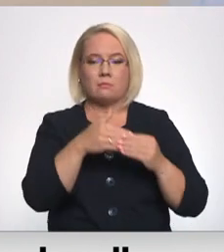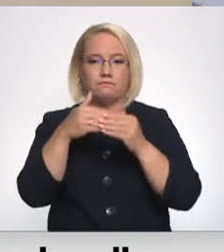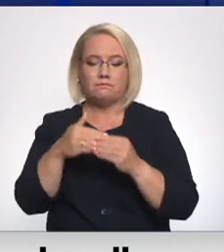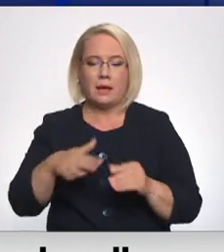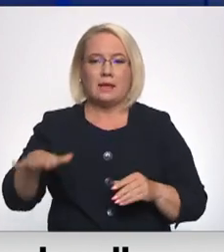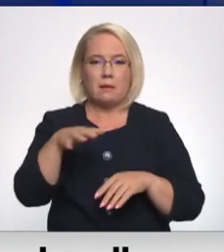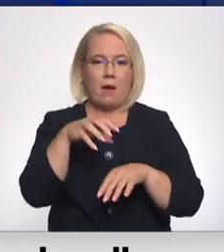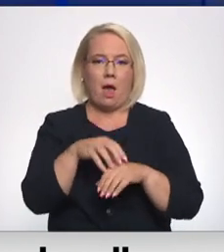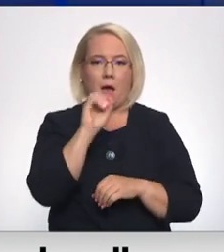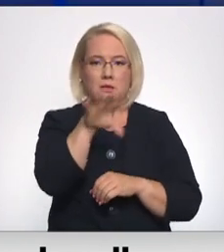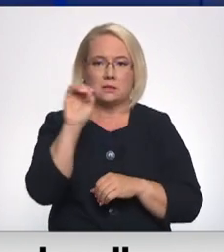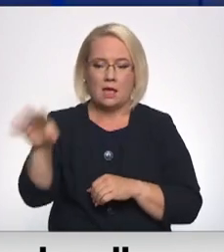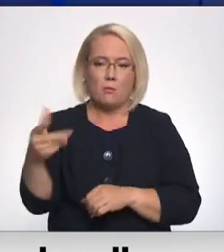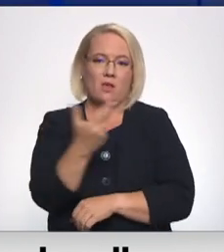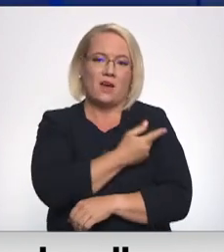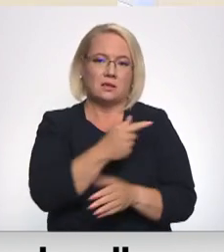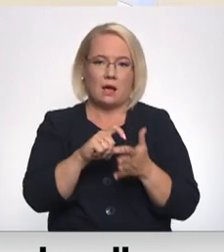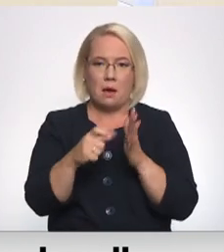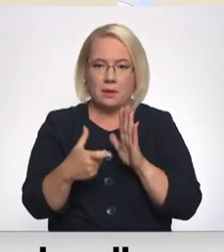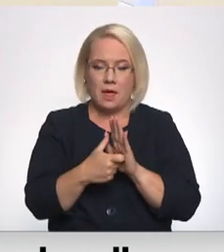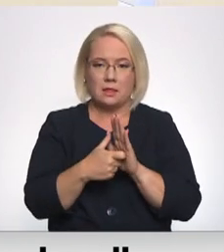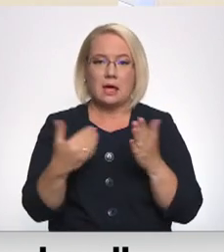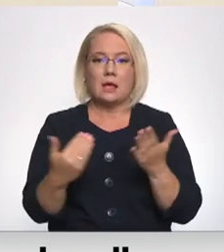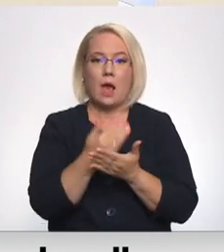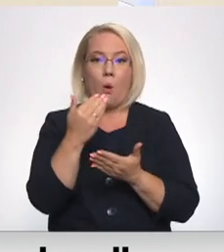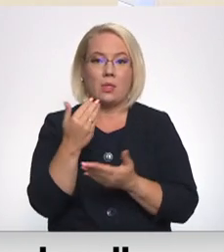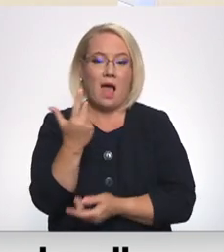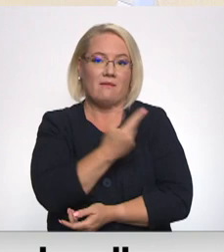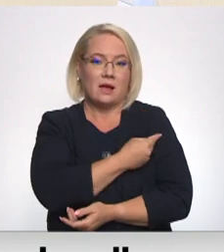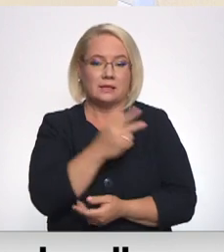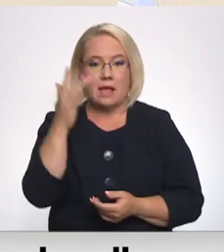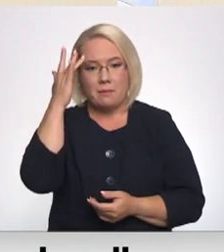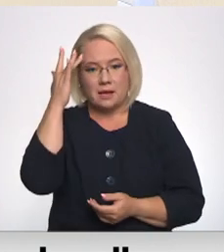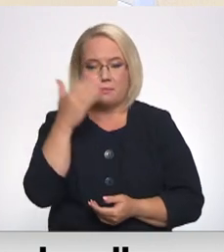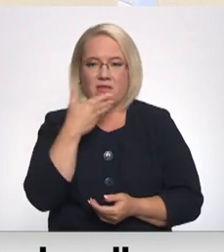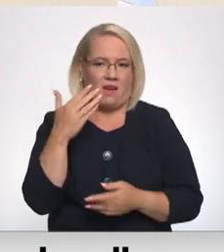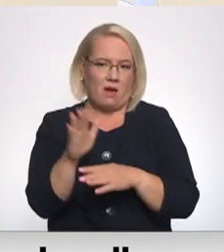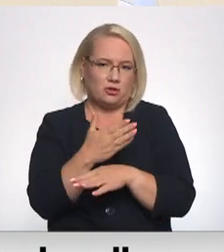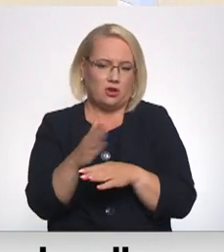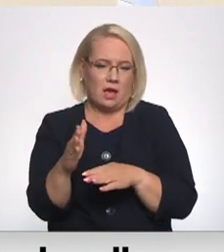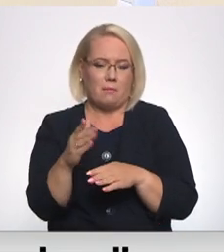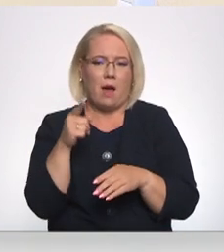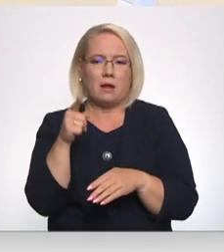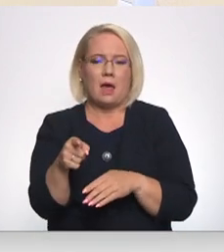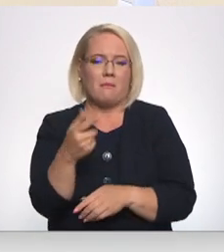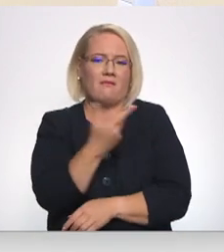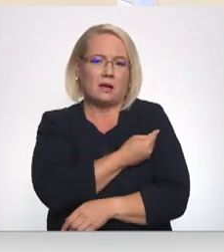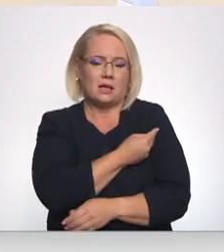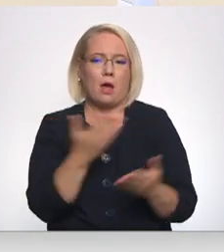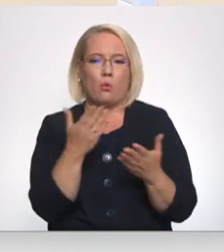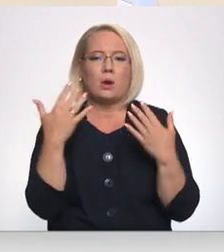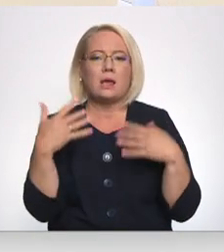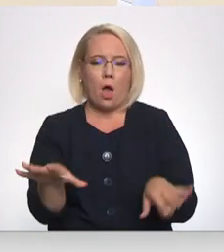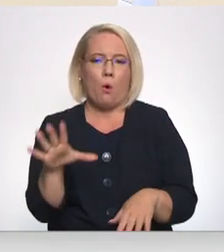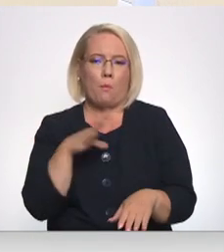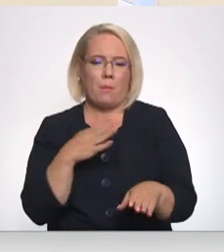ārstu praksēm un vakcinācijas kabinetiem. Jaunā vakcīna principā neatšķiras no tām vakcīnas devām, ko cilvēki jau